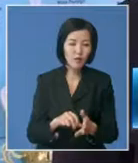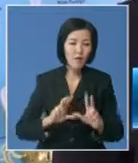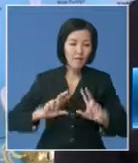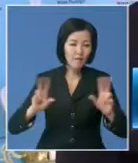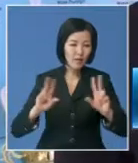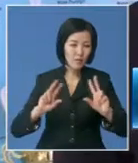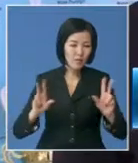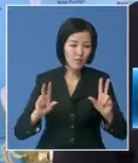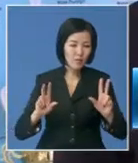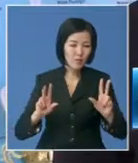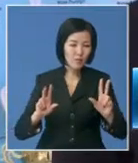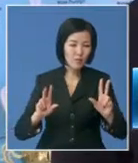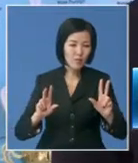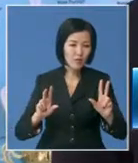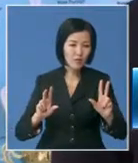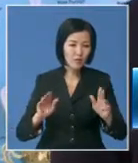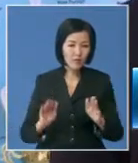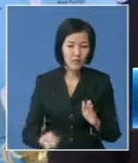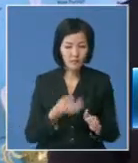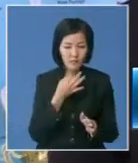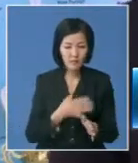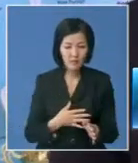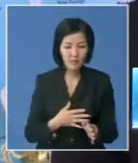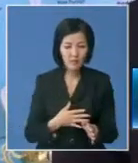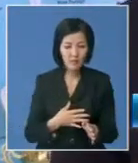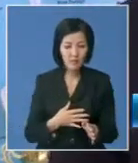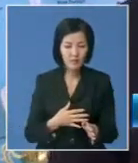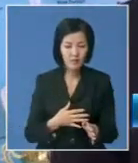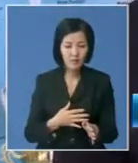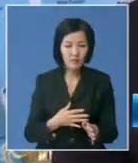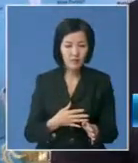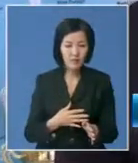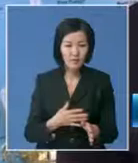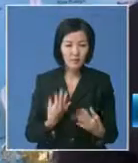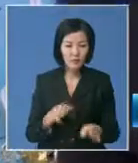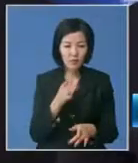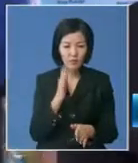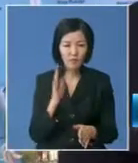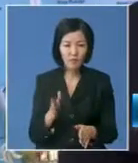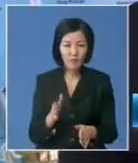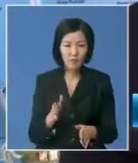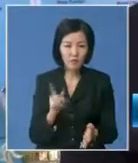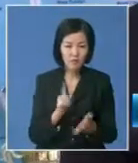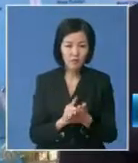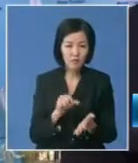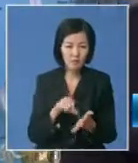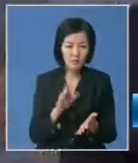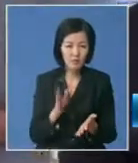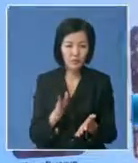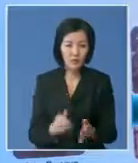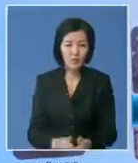так как у нас если у меня бы свободное время и обязательно буду посещать